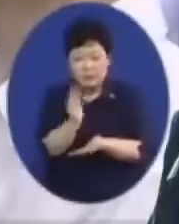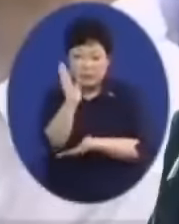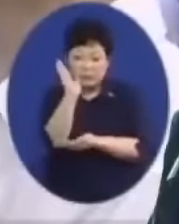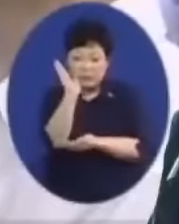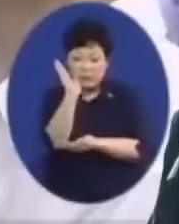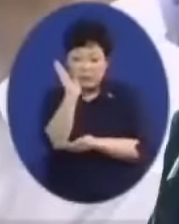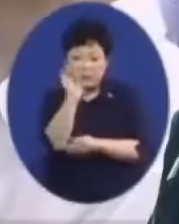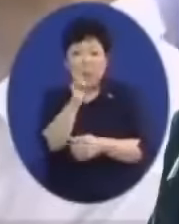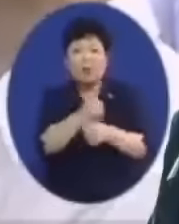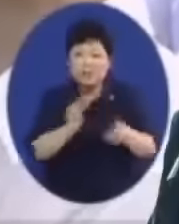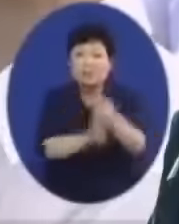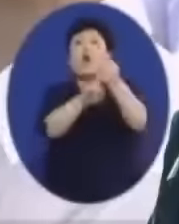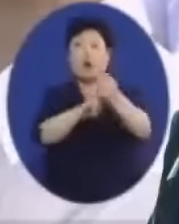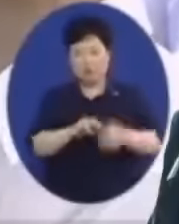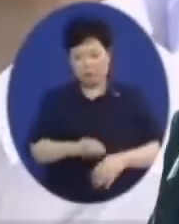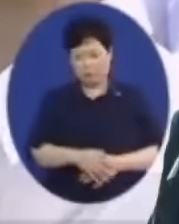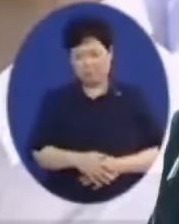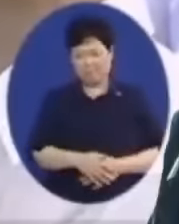설교하는 것이 기적입니다.